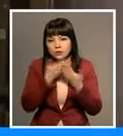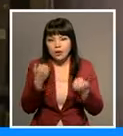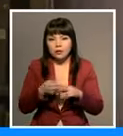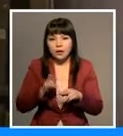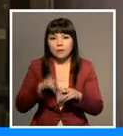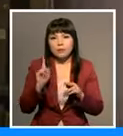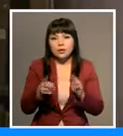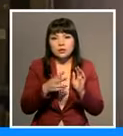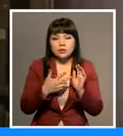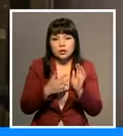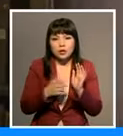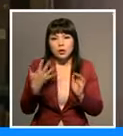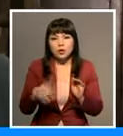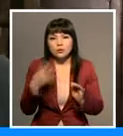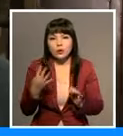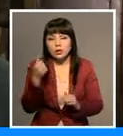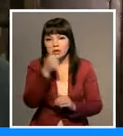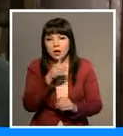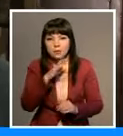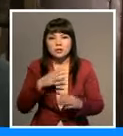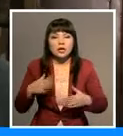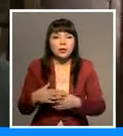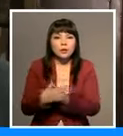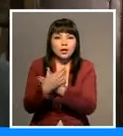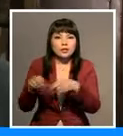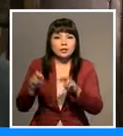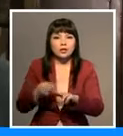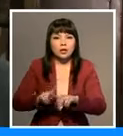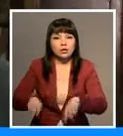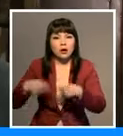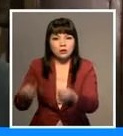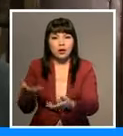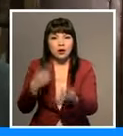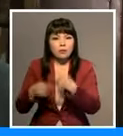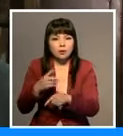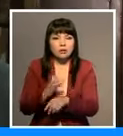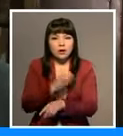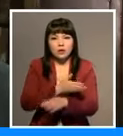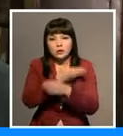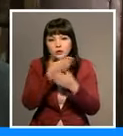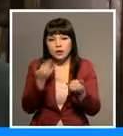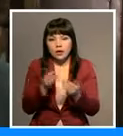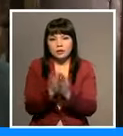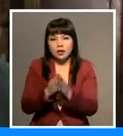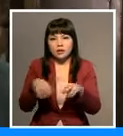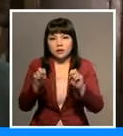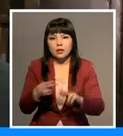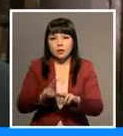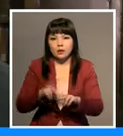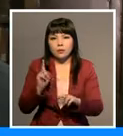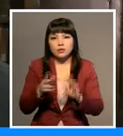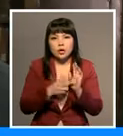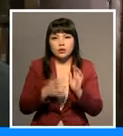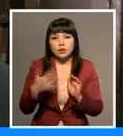Себебі 1854 жылы Санкт-Петербург университетіне берілген. Абырой болғанда қолжазбалардың бірі Қазан университеті кітап ретінде